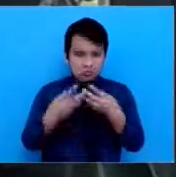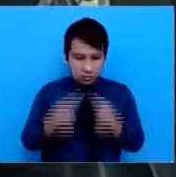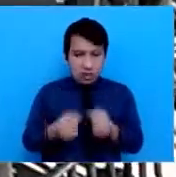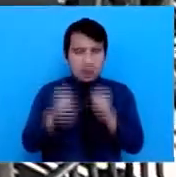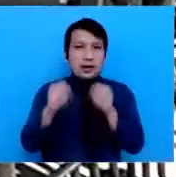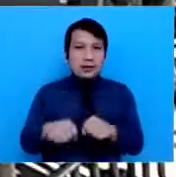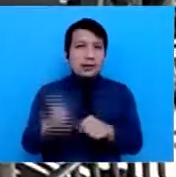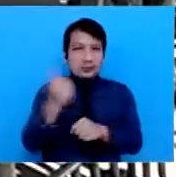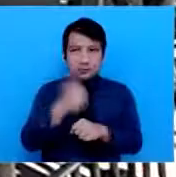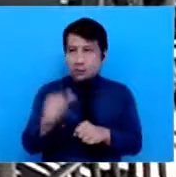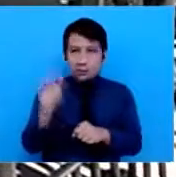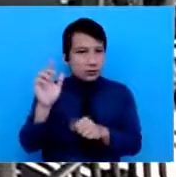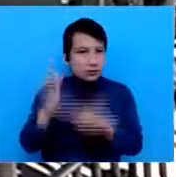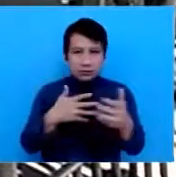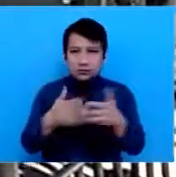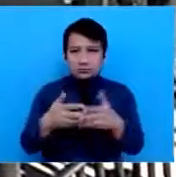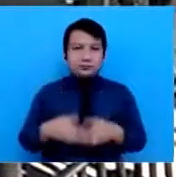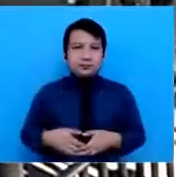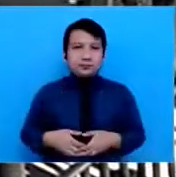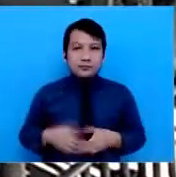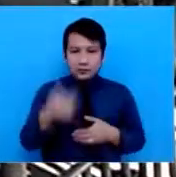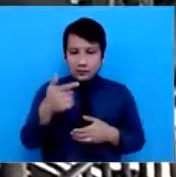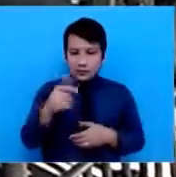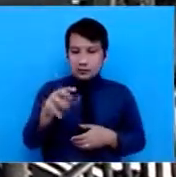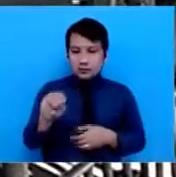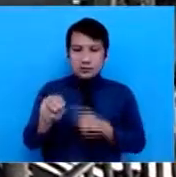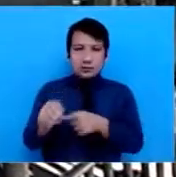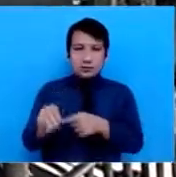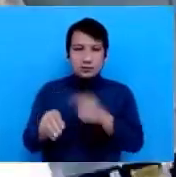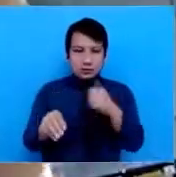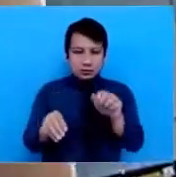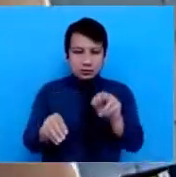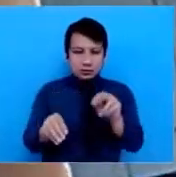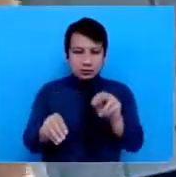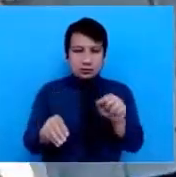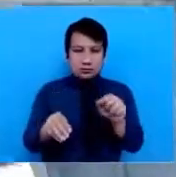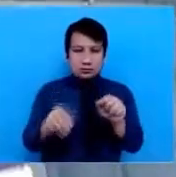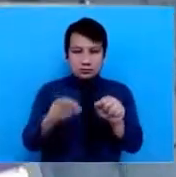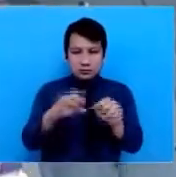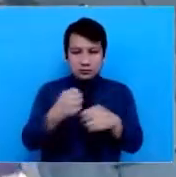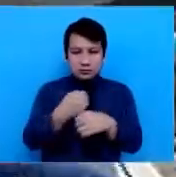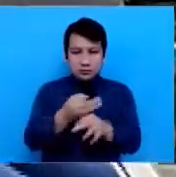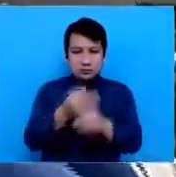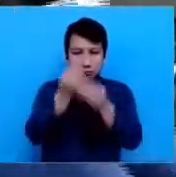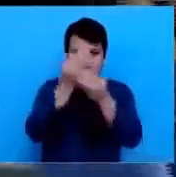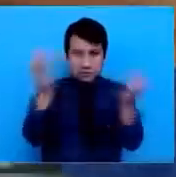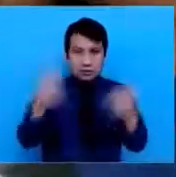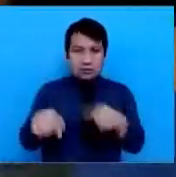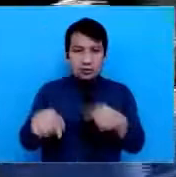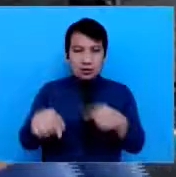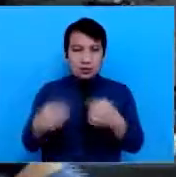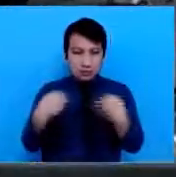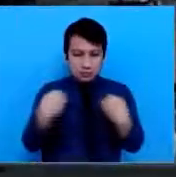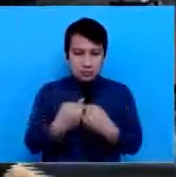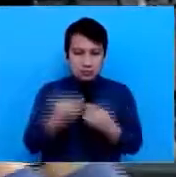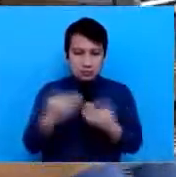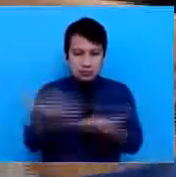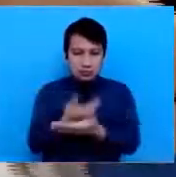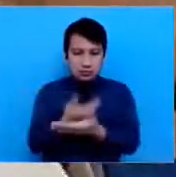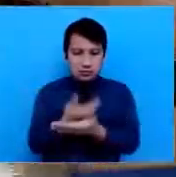anyway. Sa gym na ito sa Anytime Fitness Maginhawa, dumarami raw ang mga miyembro tuwing bagong